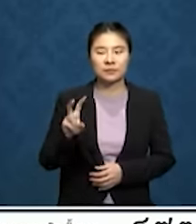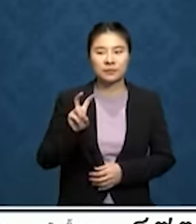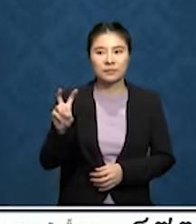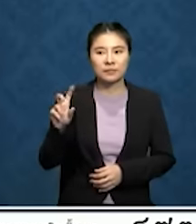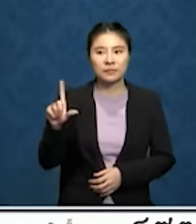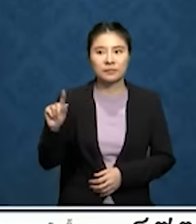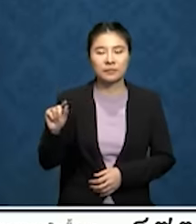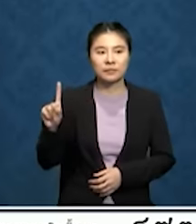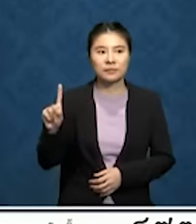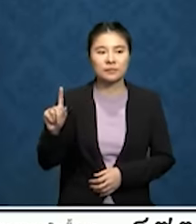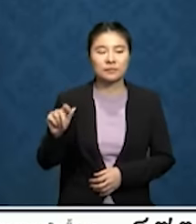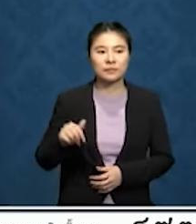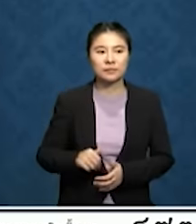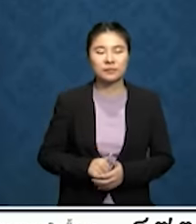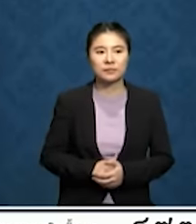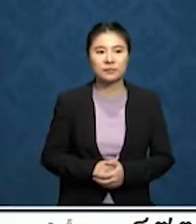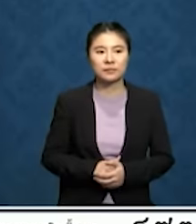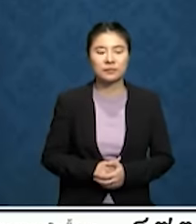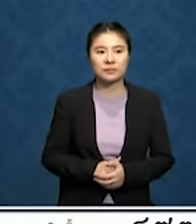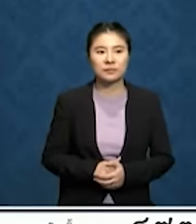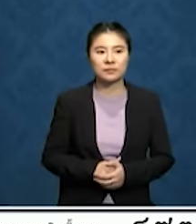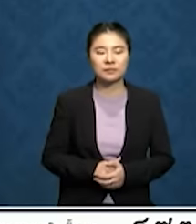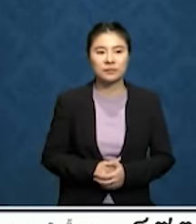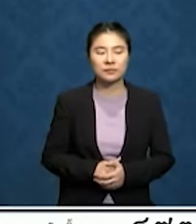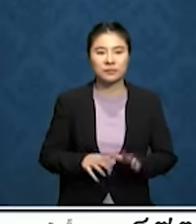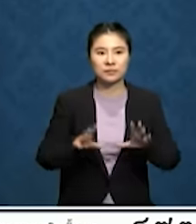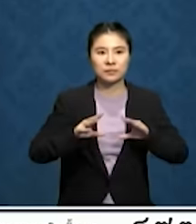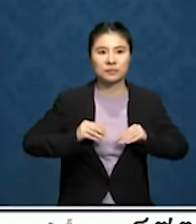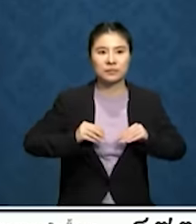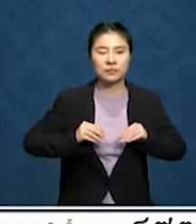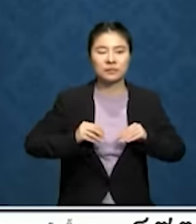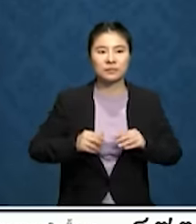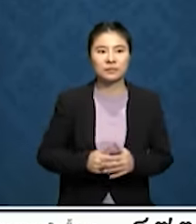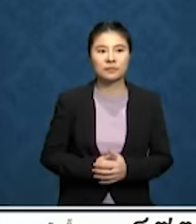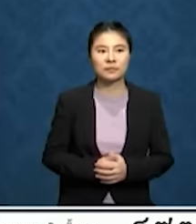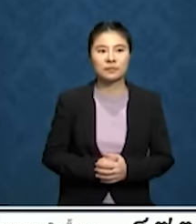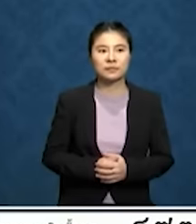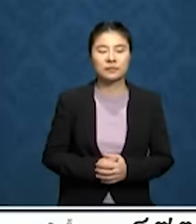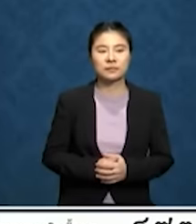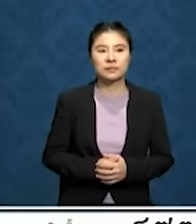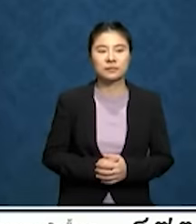221นายปรีดาบุญเพลิง เห็นชอบครับ